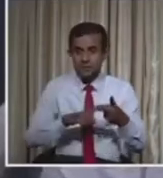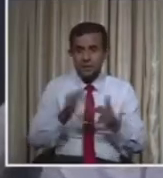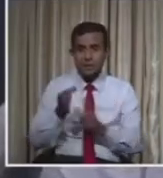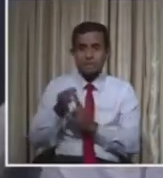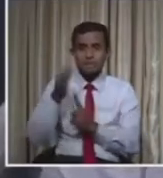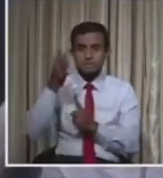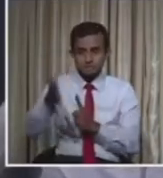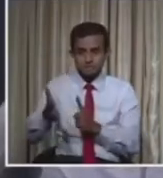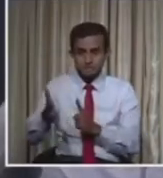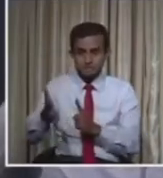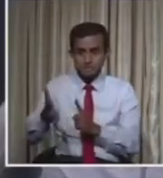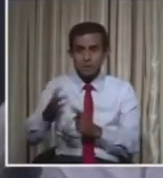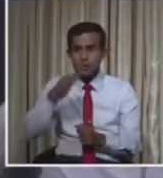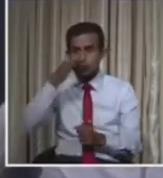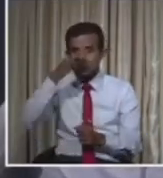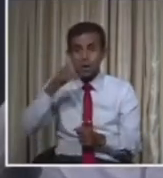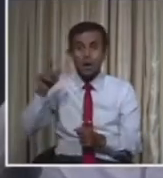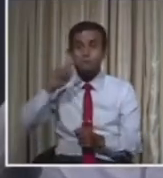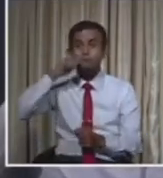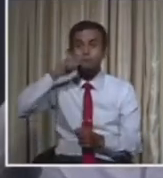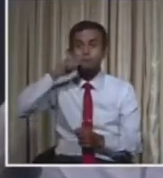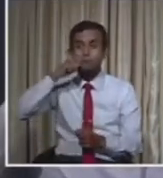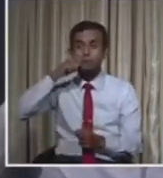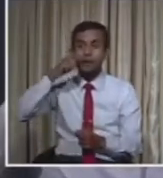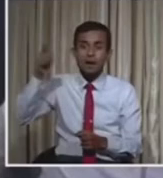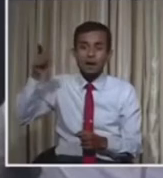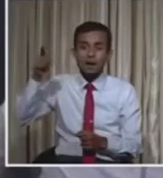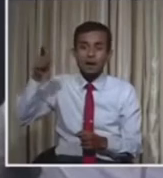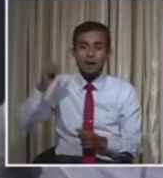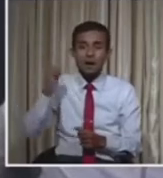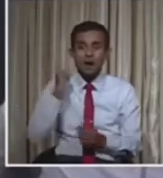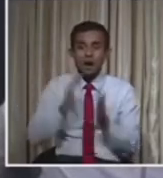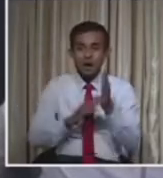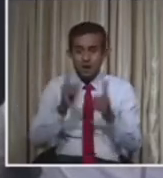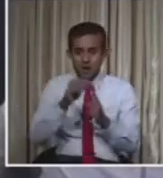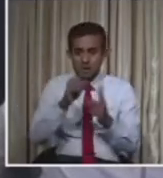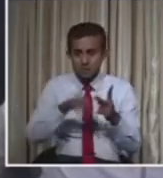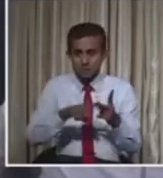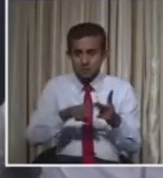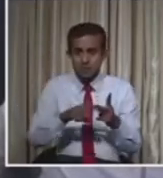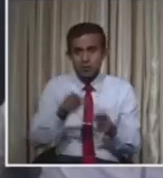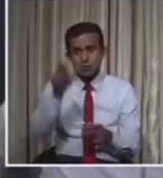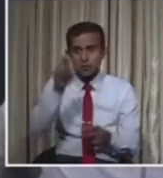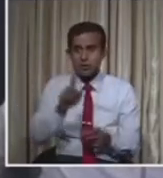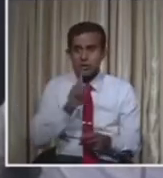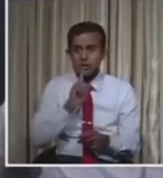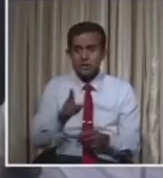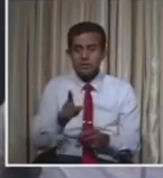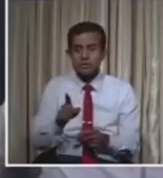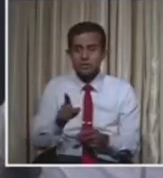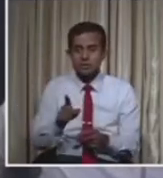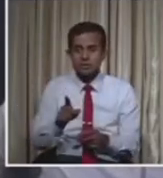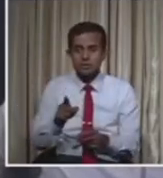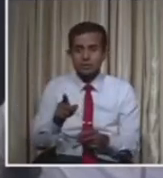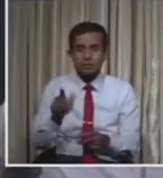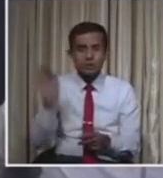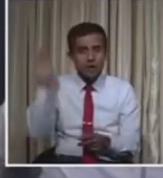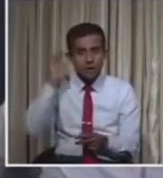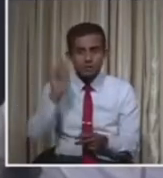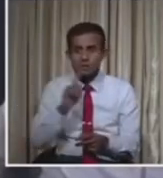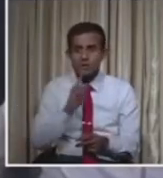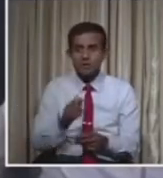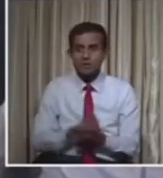ප්‍රේමදාස පුතානෝගේ පියාණෝ ආරක්ෂක අමති ඔබතුමා කියපු එකක් මම ඔබතුමාගේ හඬින්ම මම මතක්